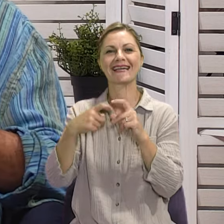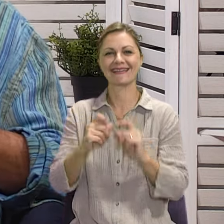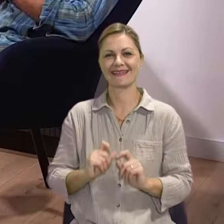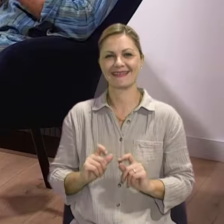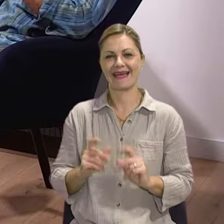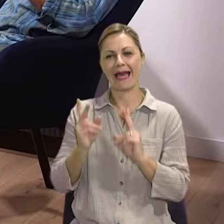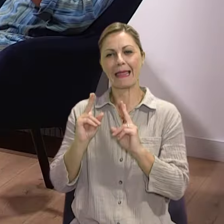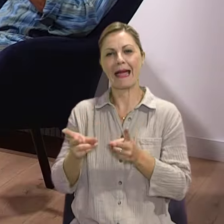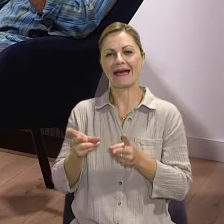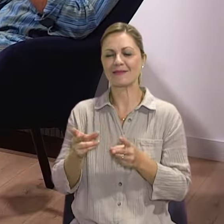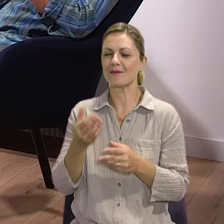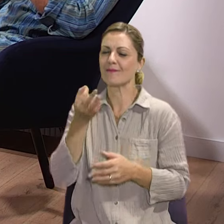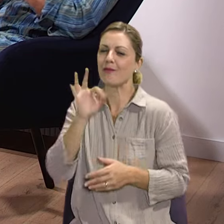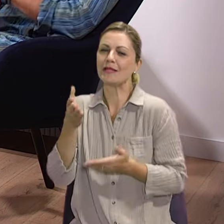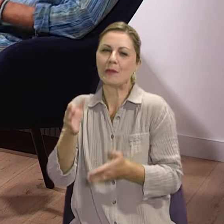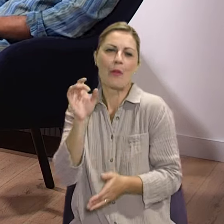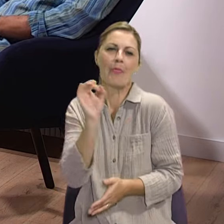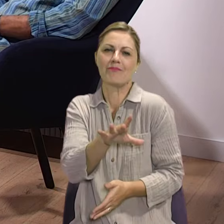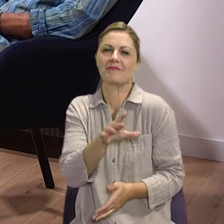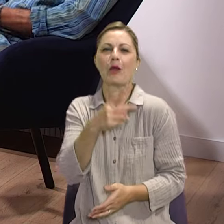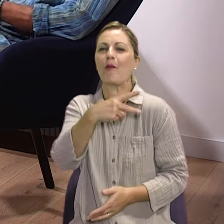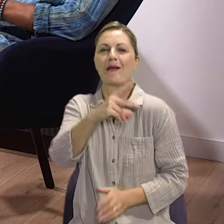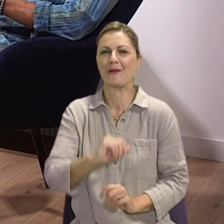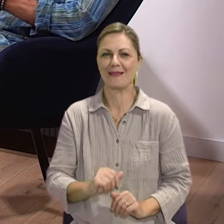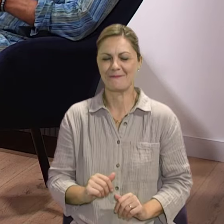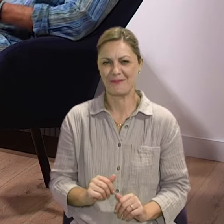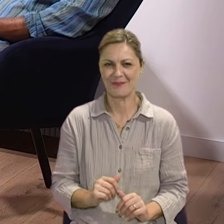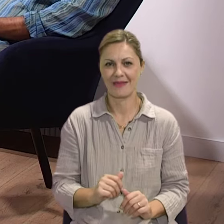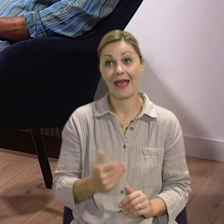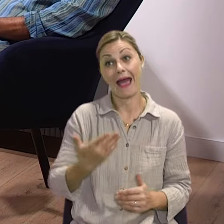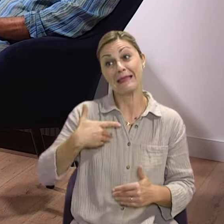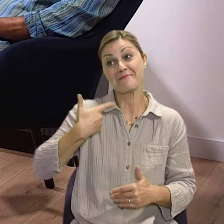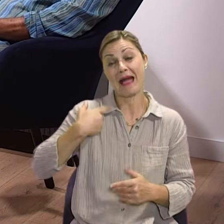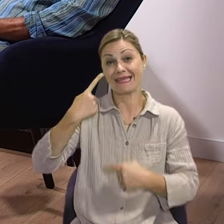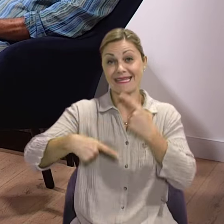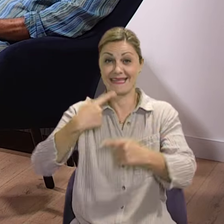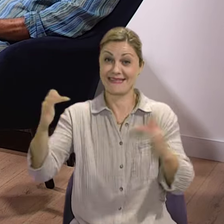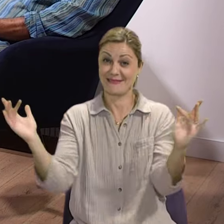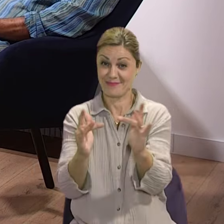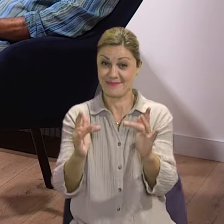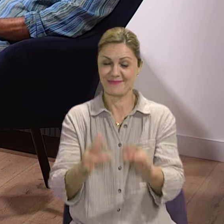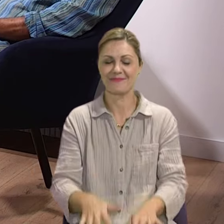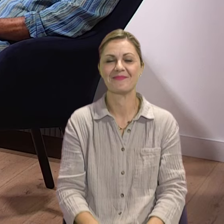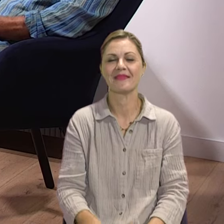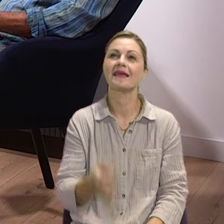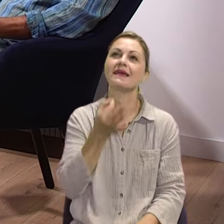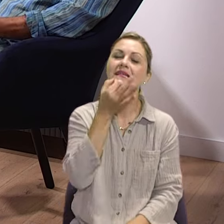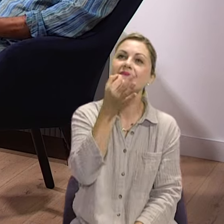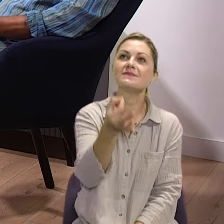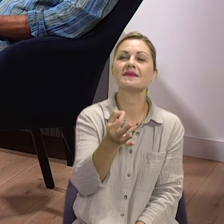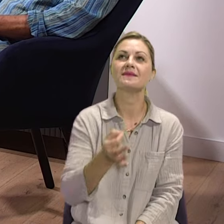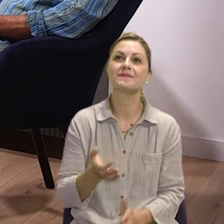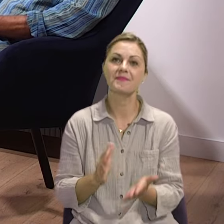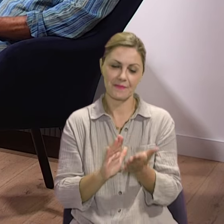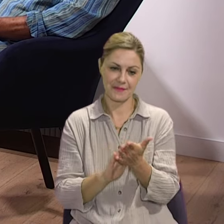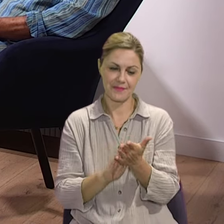reći kako za koga. Kako to uvijek je tu neki sukob generacija. Je li tim mladim vašim kolegama,